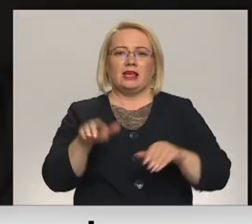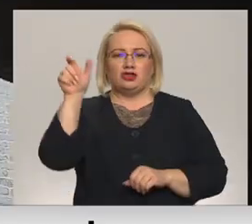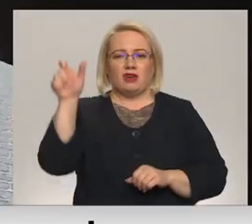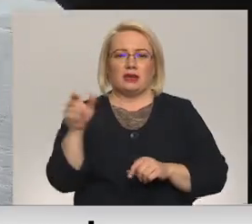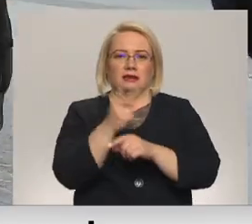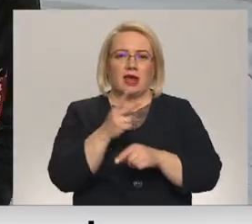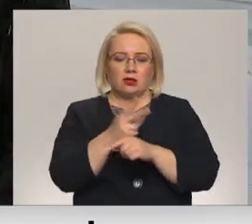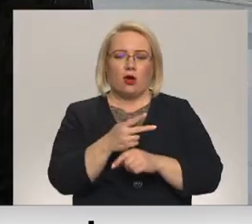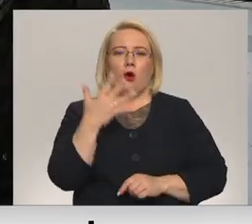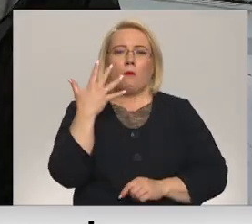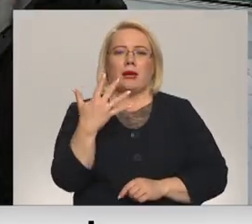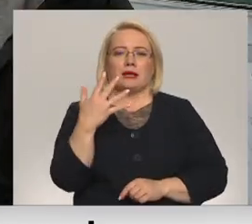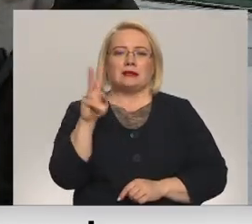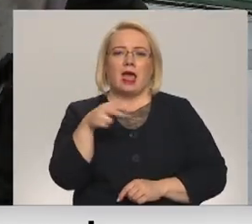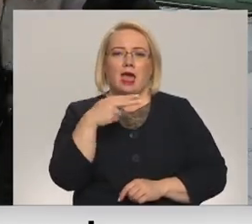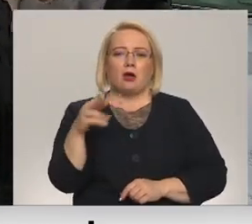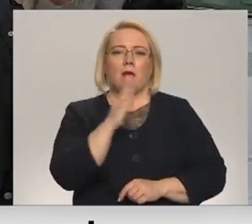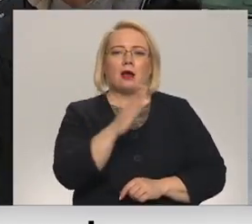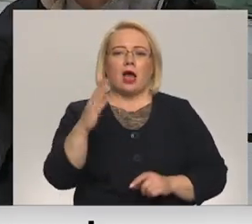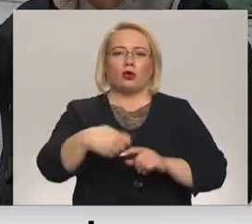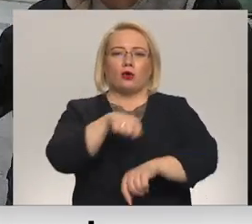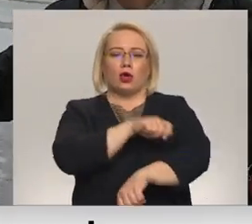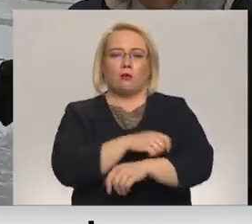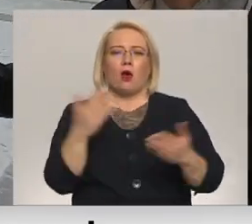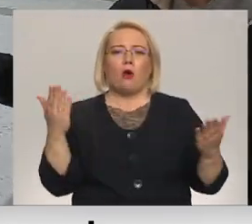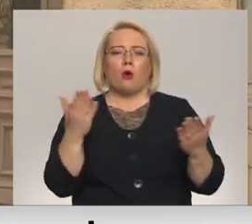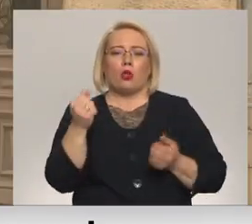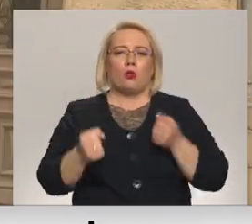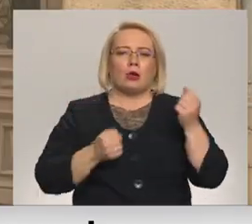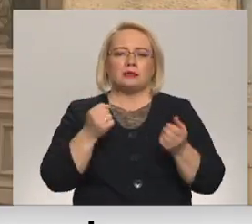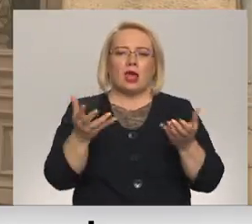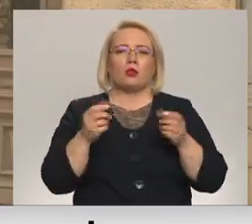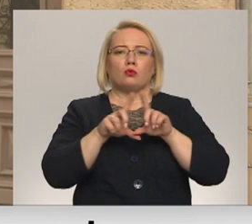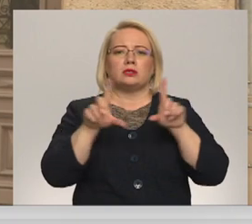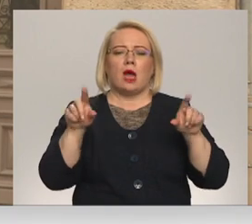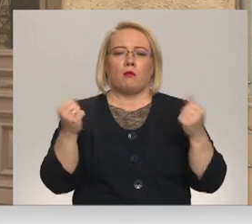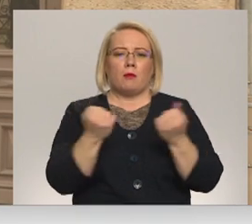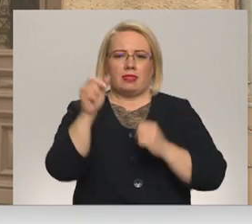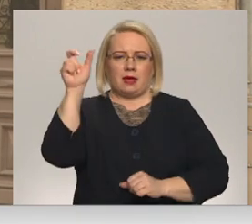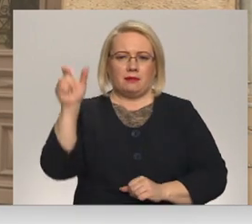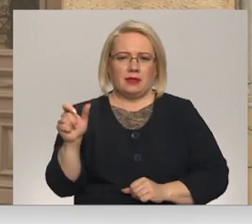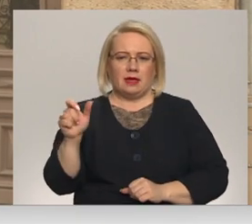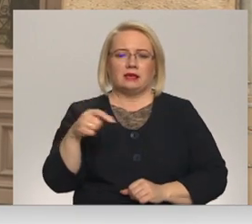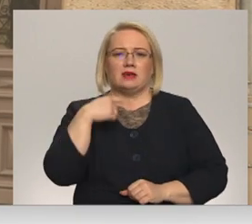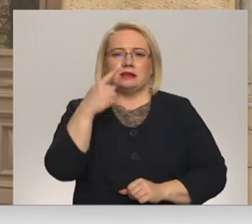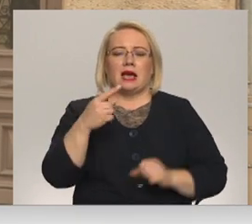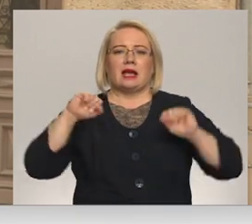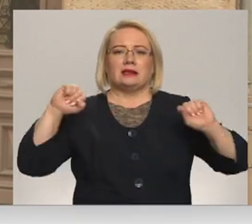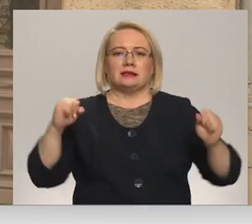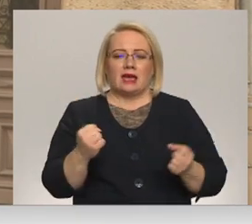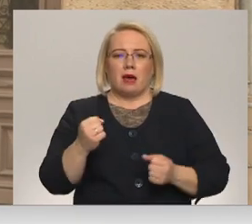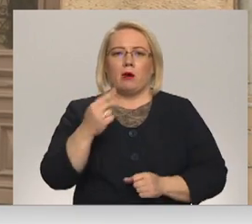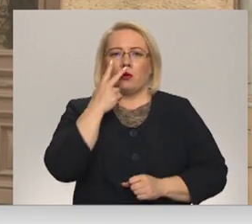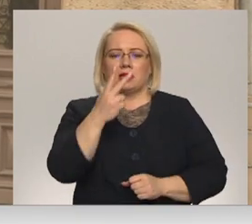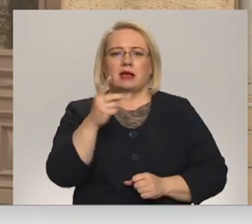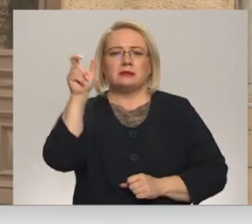5 eiro par katru kilometru, ko noskrien kāds uzņēmuma darbinieks. Nu, ziemā tas jau ir redzams cilvēkiem, kuriem nav nekādu